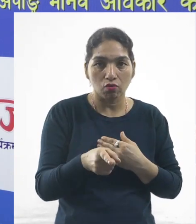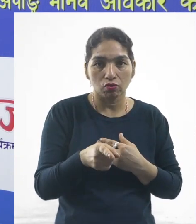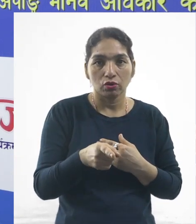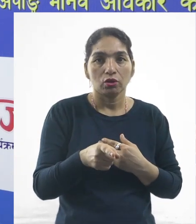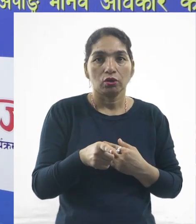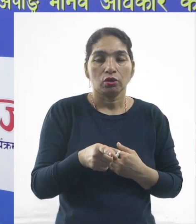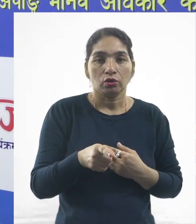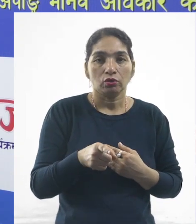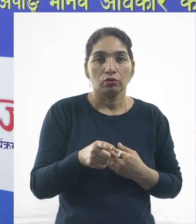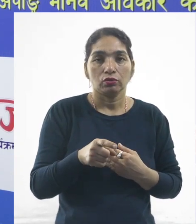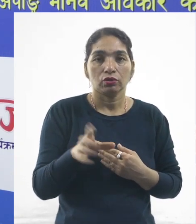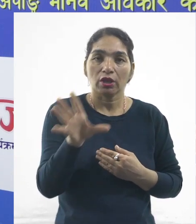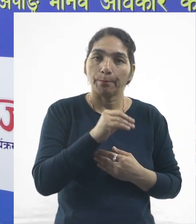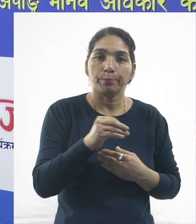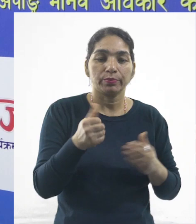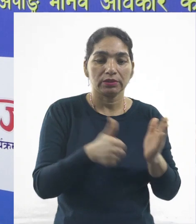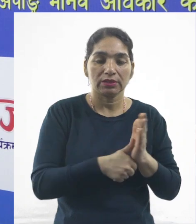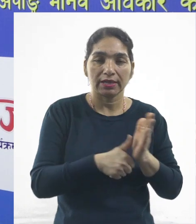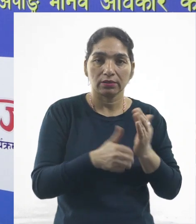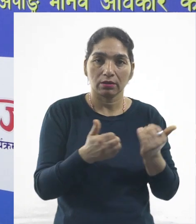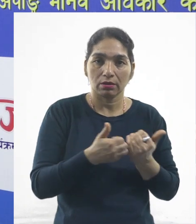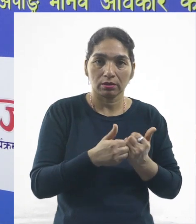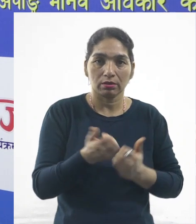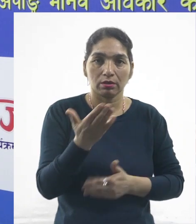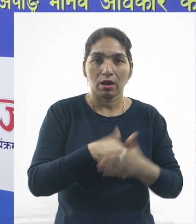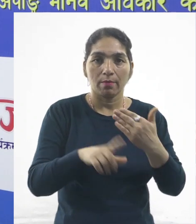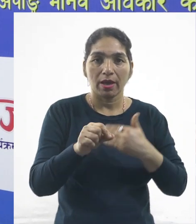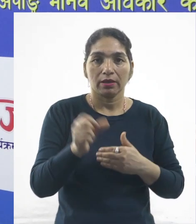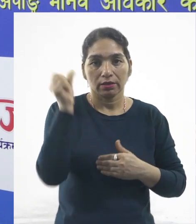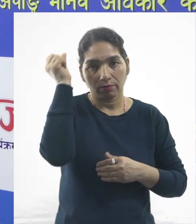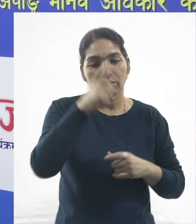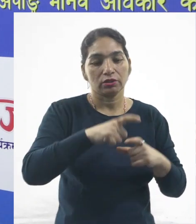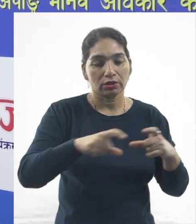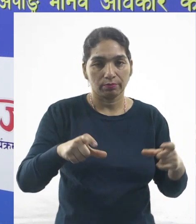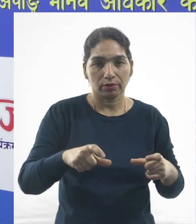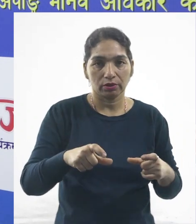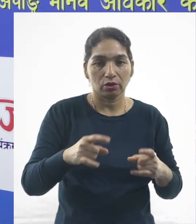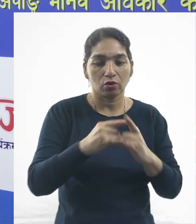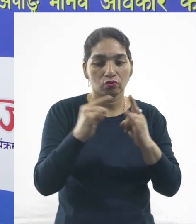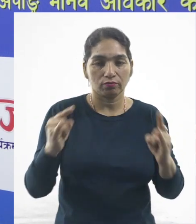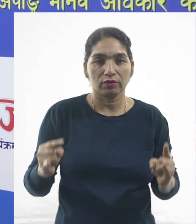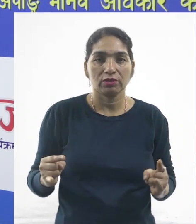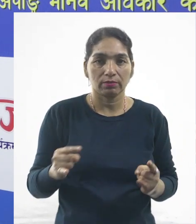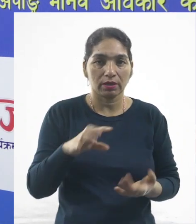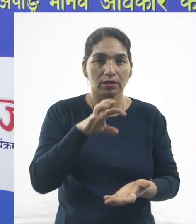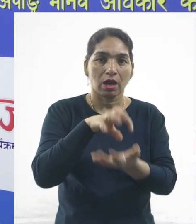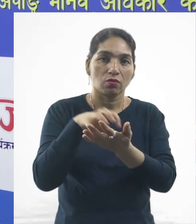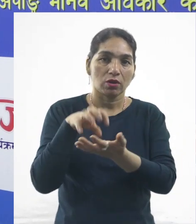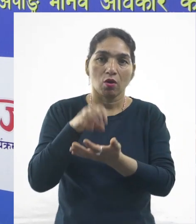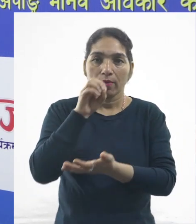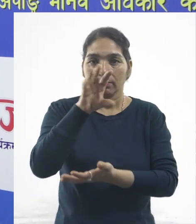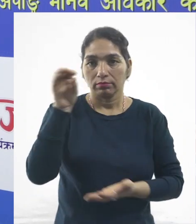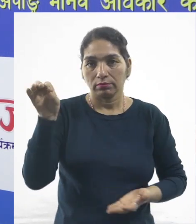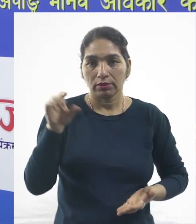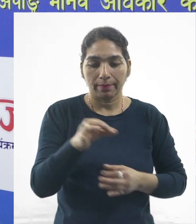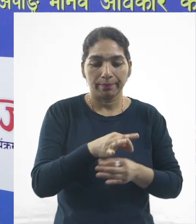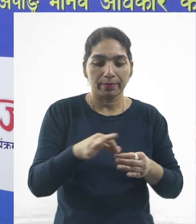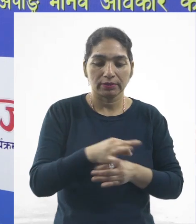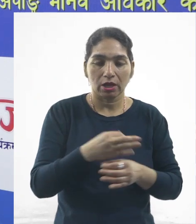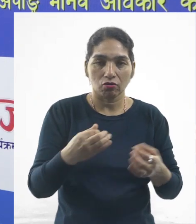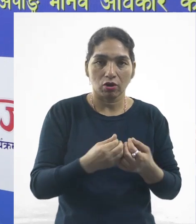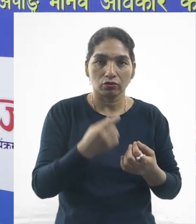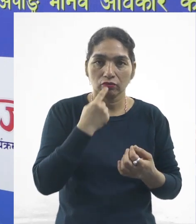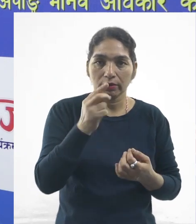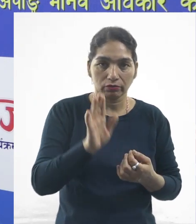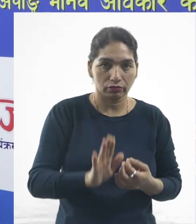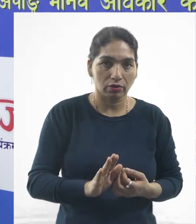कुरा सबै जाँच गरेर चाहिँ उहाँहरूलाई अपाङ्गता पत्र चाहिँ जुन घुम्ती शिविरले उहाँहरूलाई ठाउँ ठाउँमै पुर्याइदिने व्यवस्था गर्छु भनेर मैले चाहिँ अब